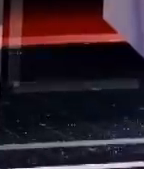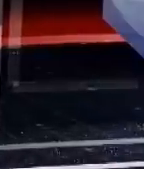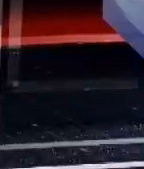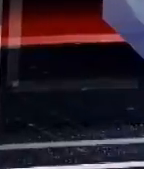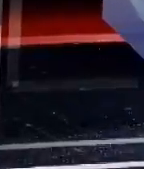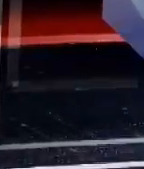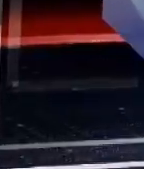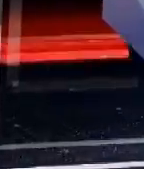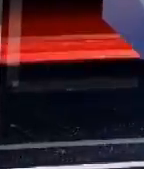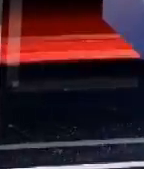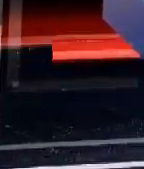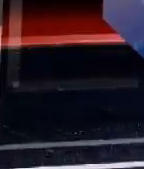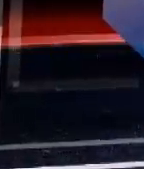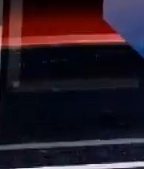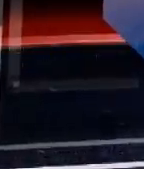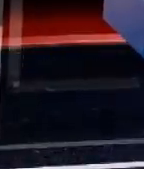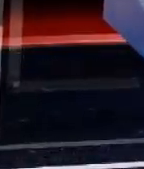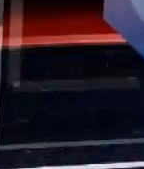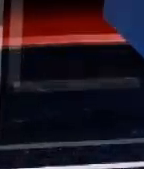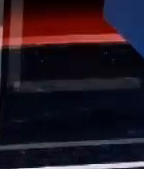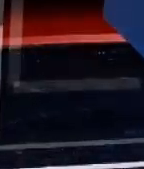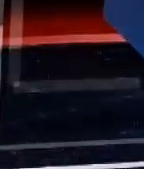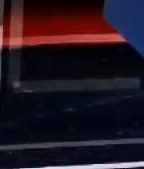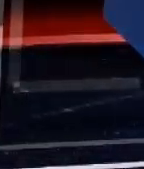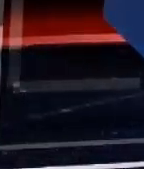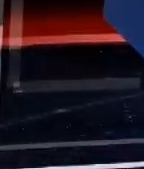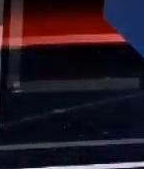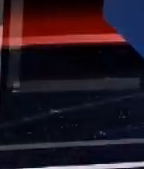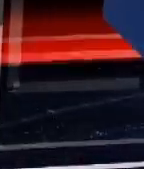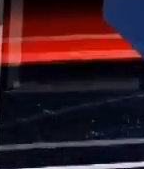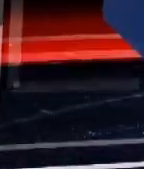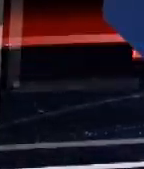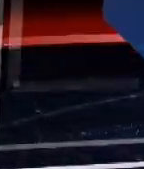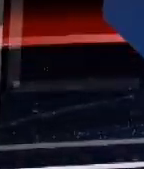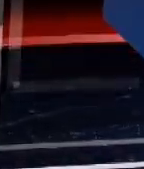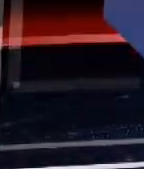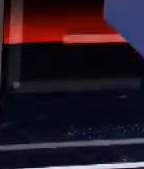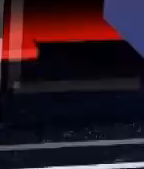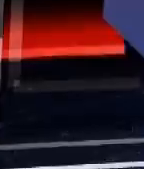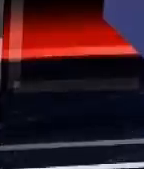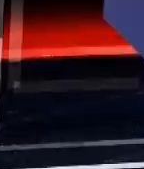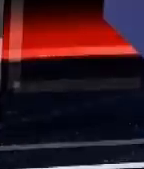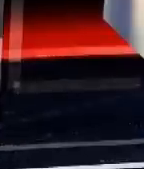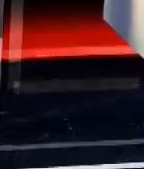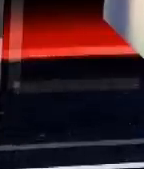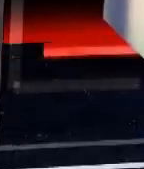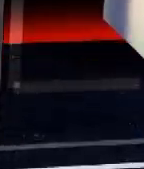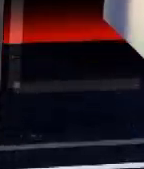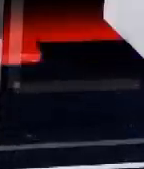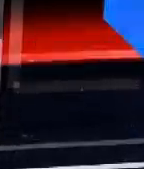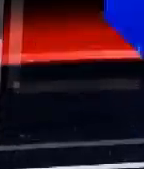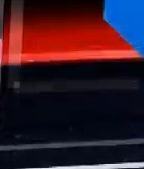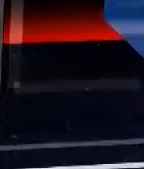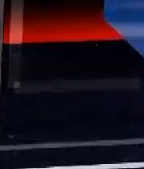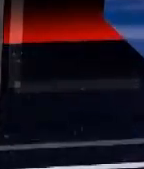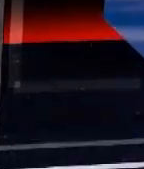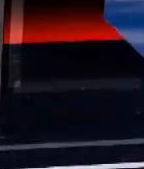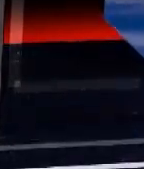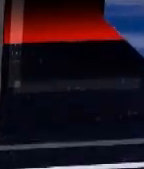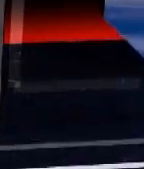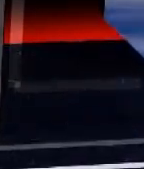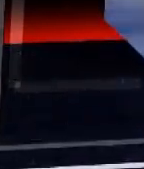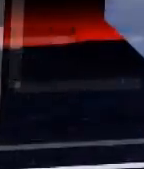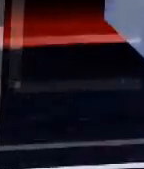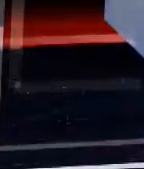vaccine rollout, ikinadismaya ng ilan. Kabilang na si Mayor Isko Moreno, lalo't may mga dose na papa-expire na. Ilang lugar